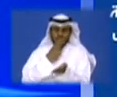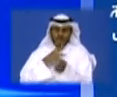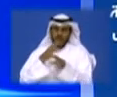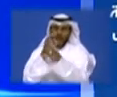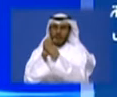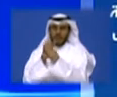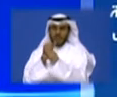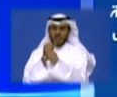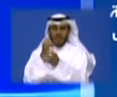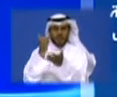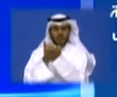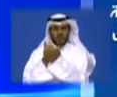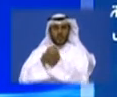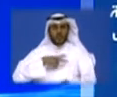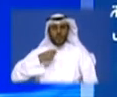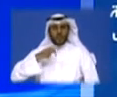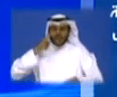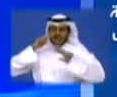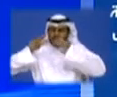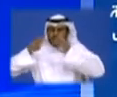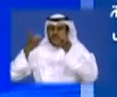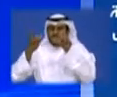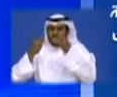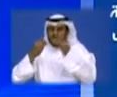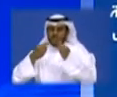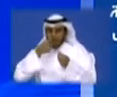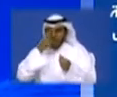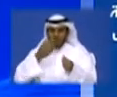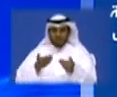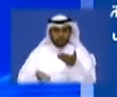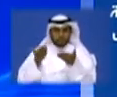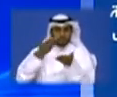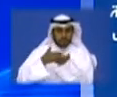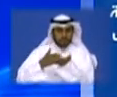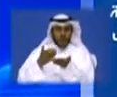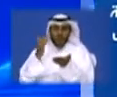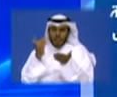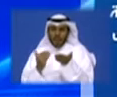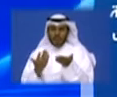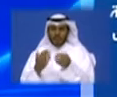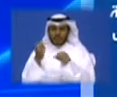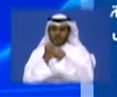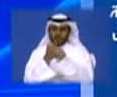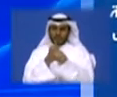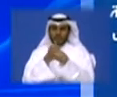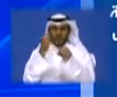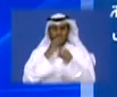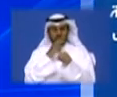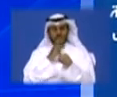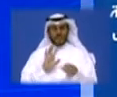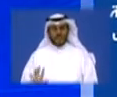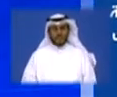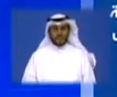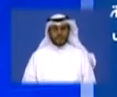بالنظر فيها ودراستها والعمل على معالجتها. وقد أشاد مجلس الوزراء بالجهود التي قام